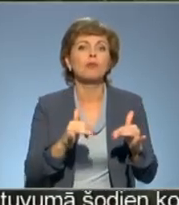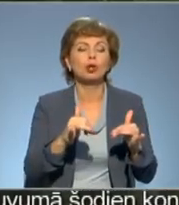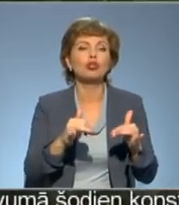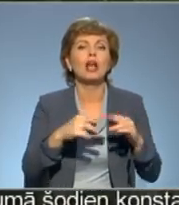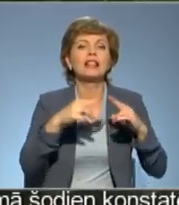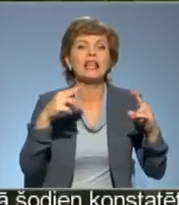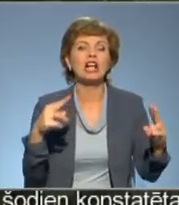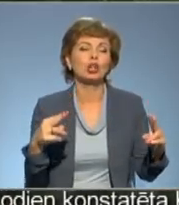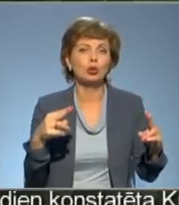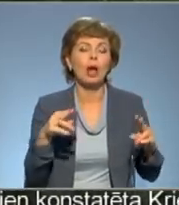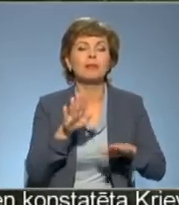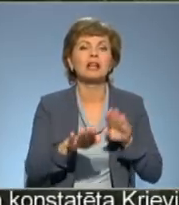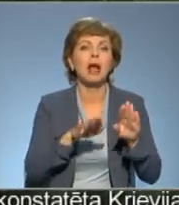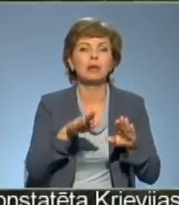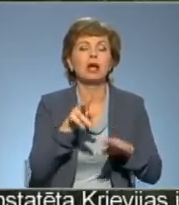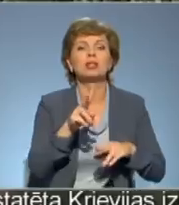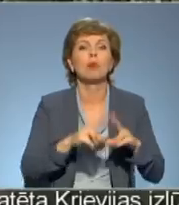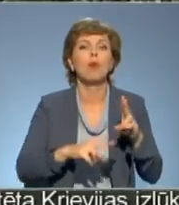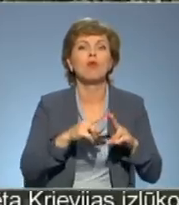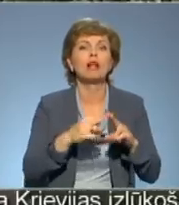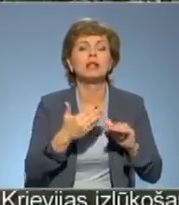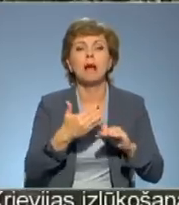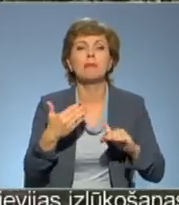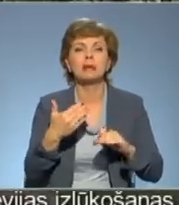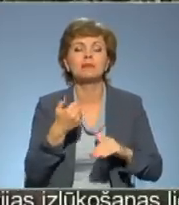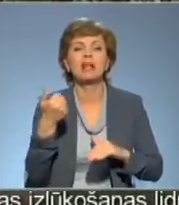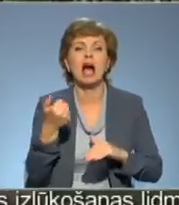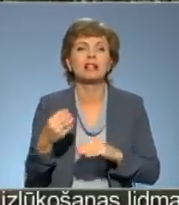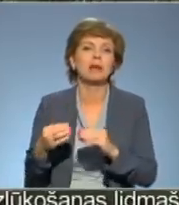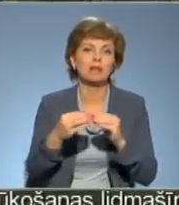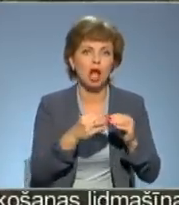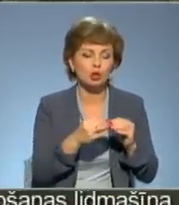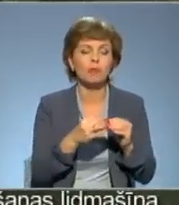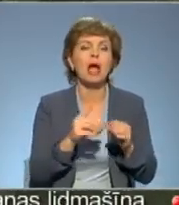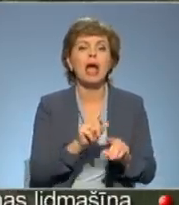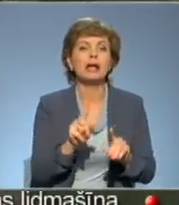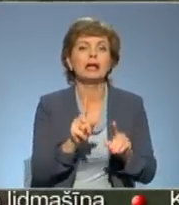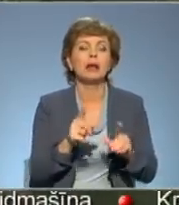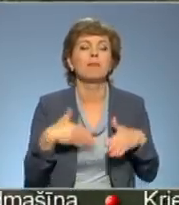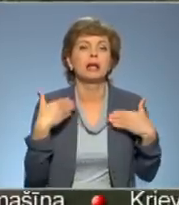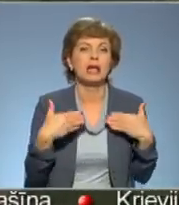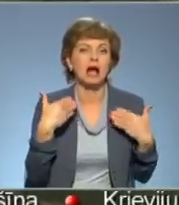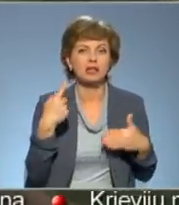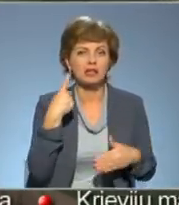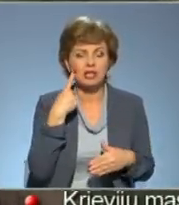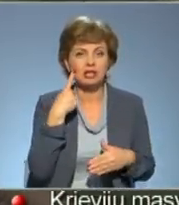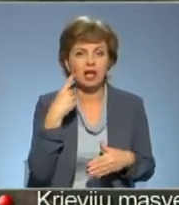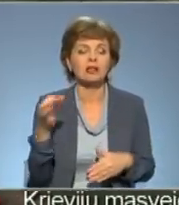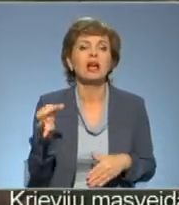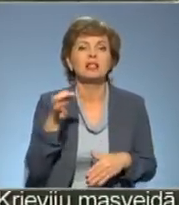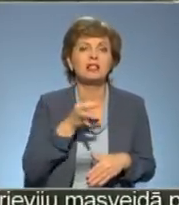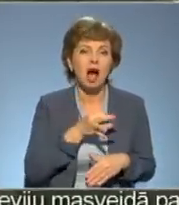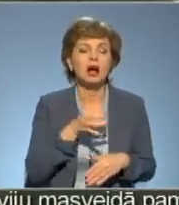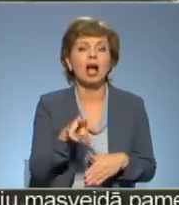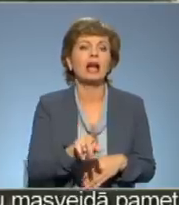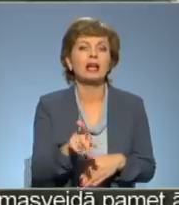trepēm, kas būvētas pirms gadiem 10. Brauc turisti un prieks dzirdēt arī to, kad viņi tiešām saka to, ka beidzot jums